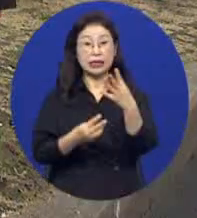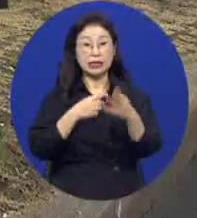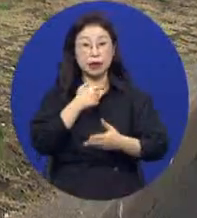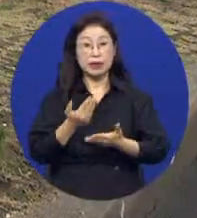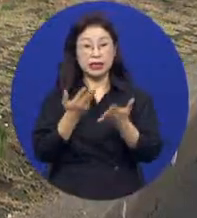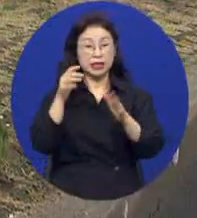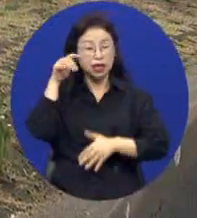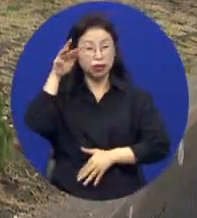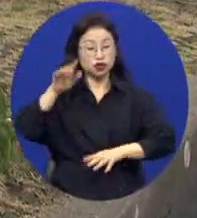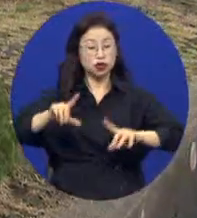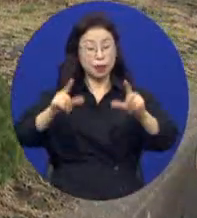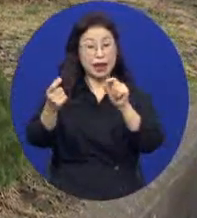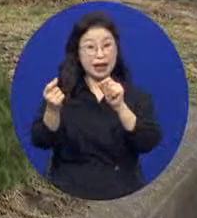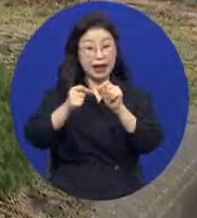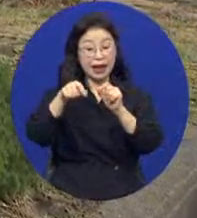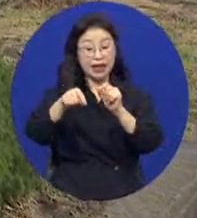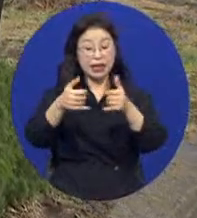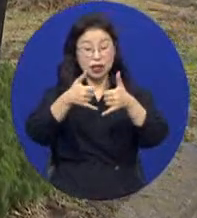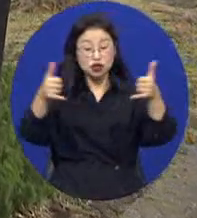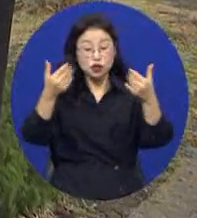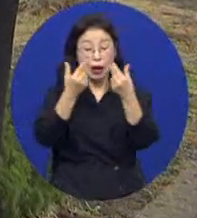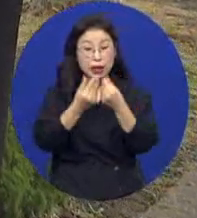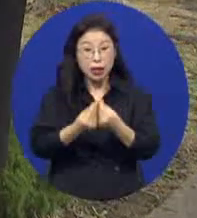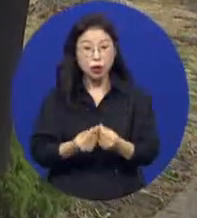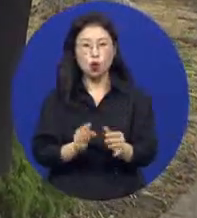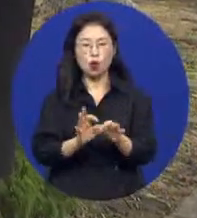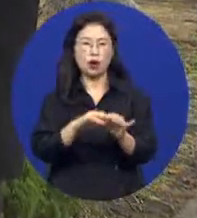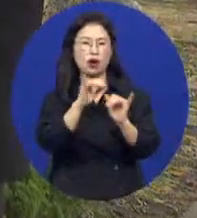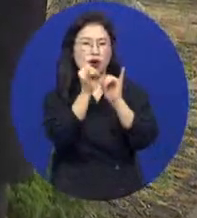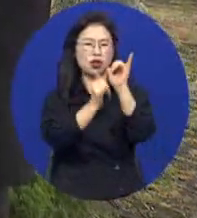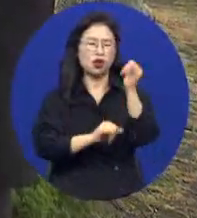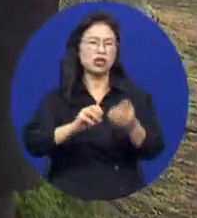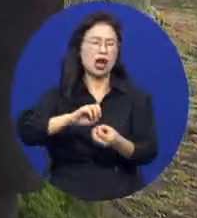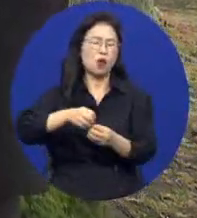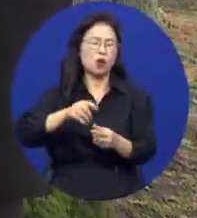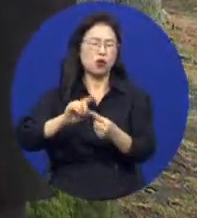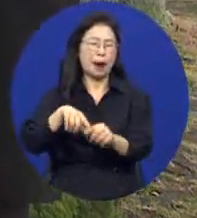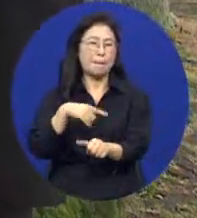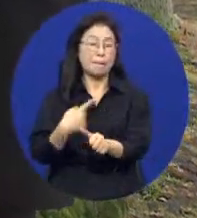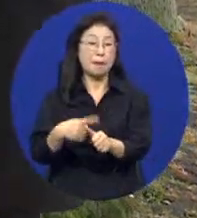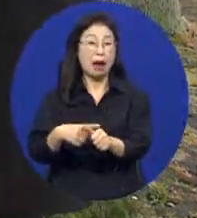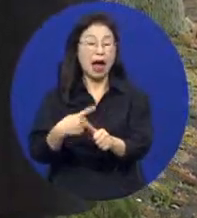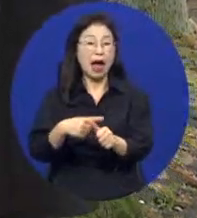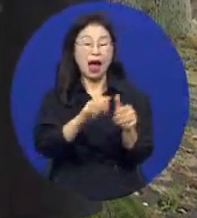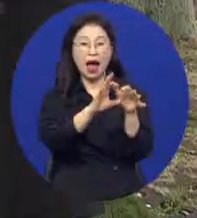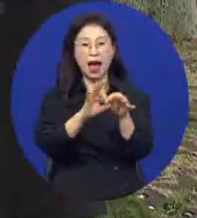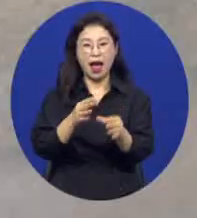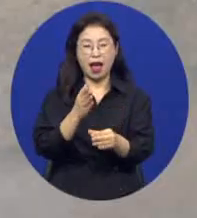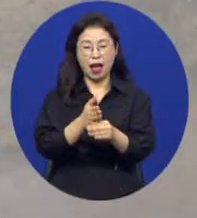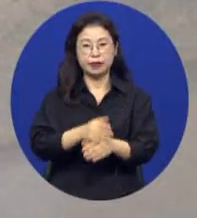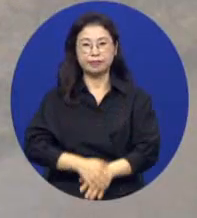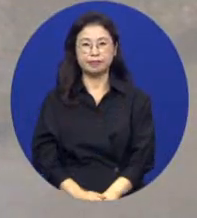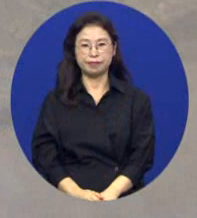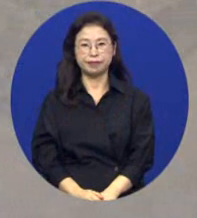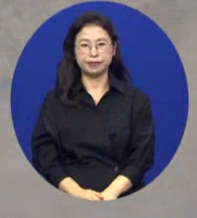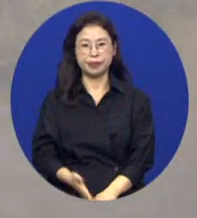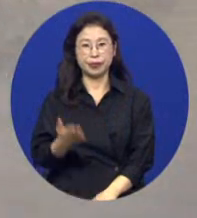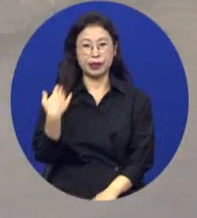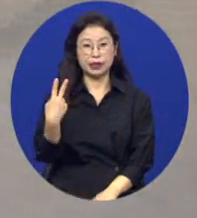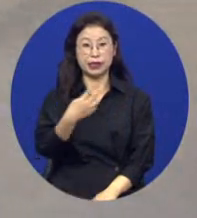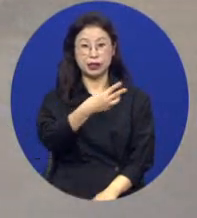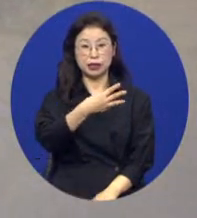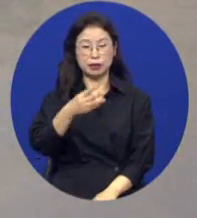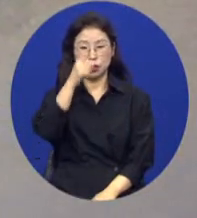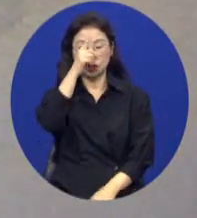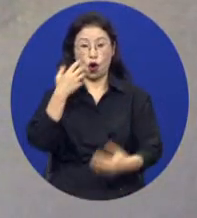43 희생자 추념일을 앞두고 붙은이 현수막의 내용을 두고 역사왜곡이라는 비판의 목소리가 이어지고 있습니다 지난